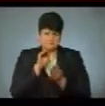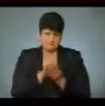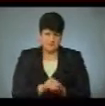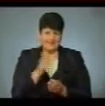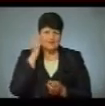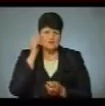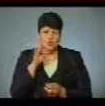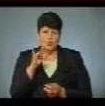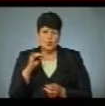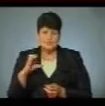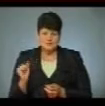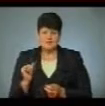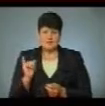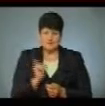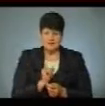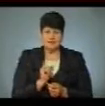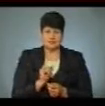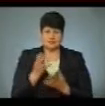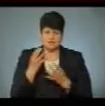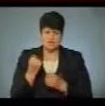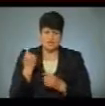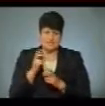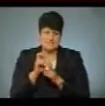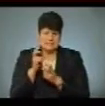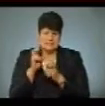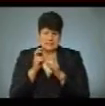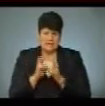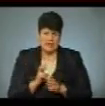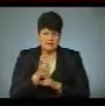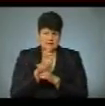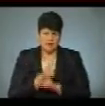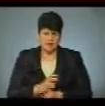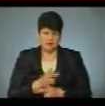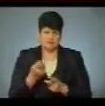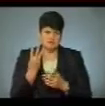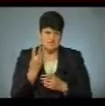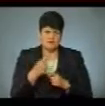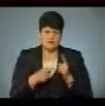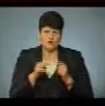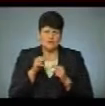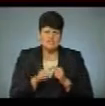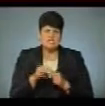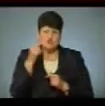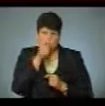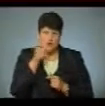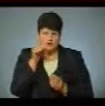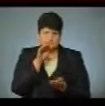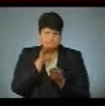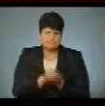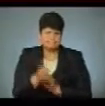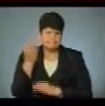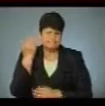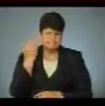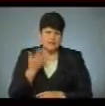скелети родини часів комарівської культури. Їм понад 3,5 тисячі років. У цих розкопках беруть участь 2 археологів.